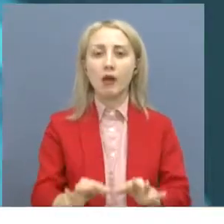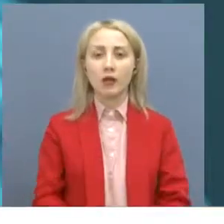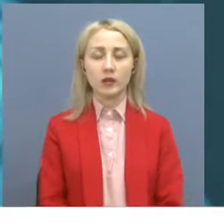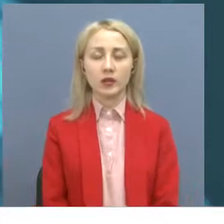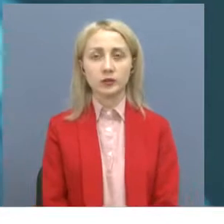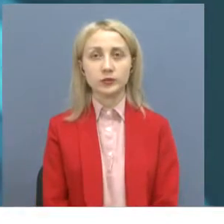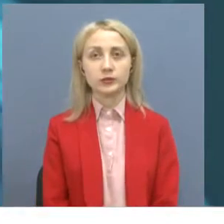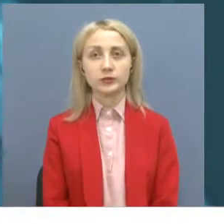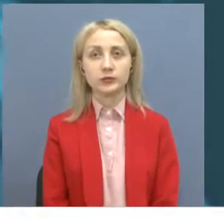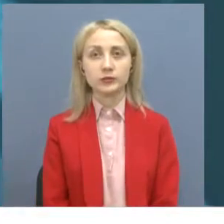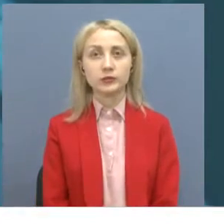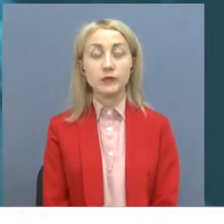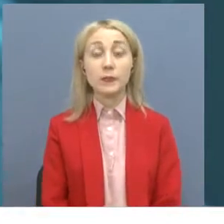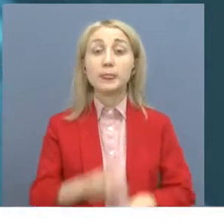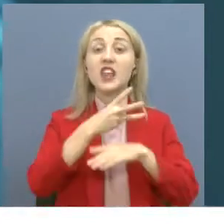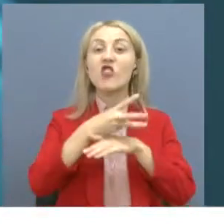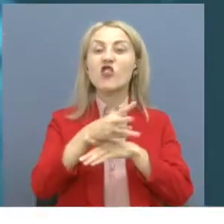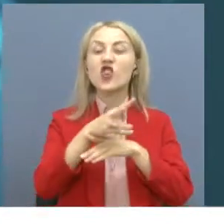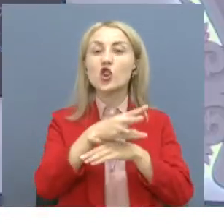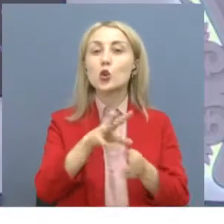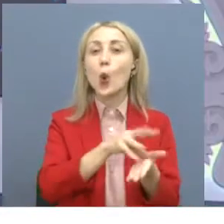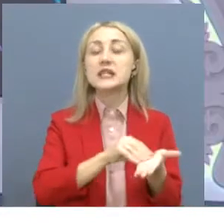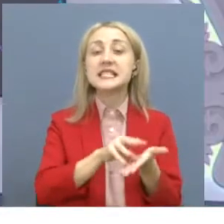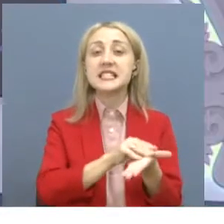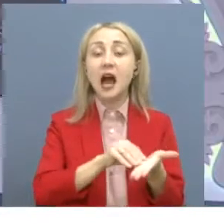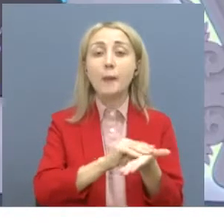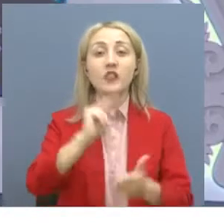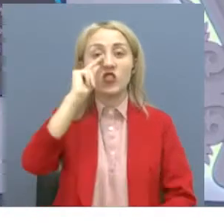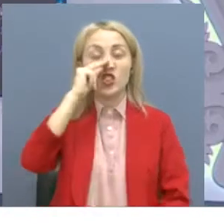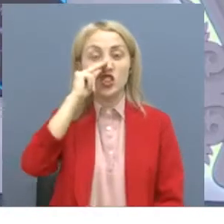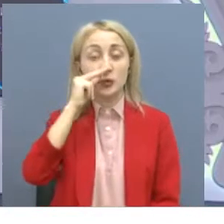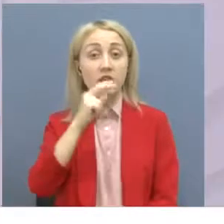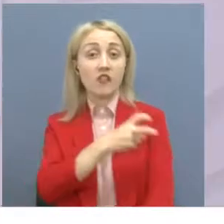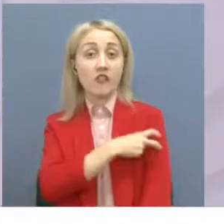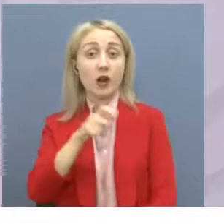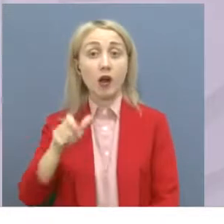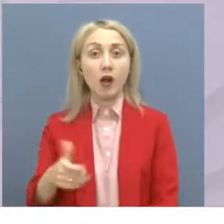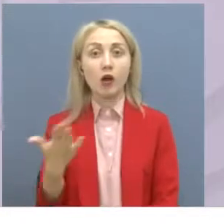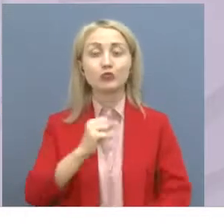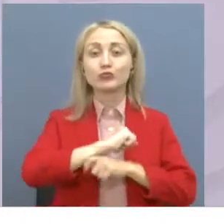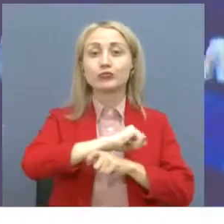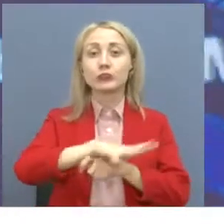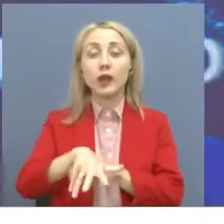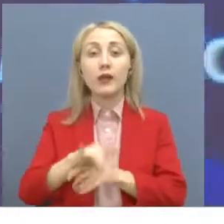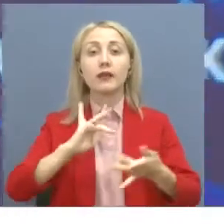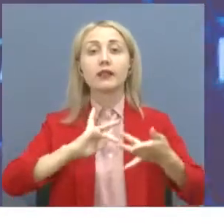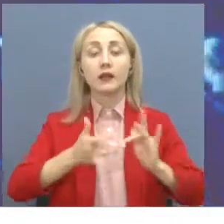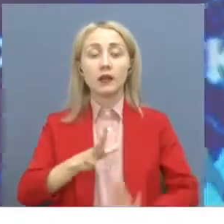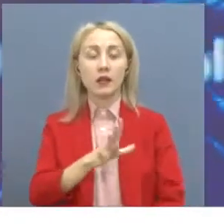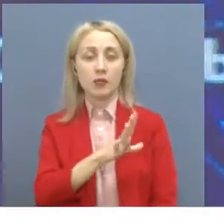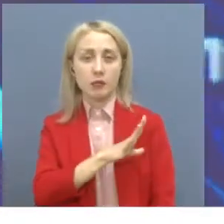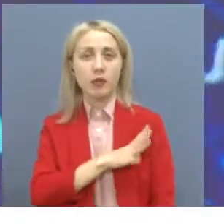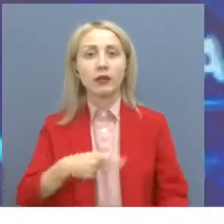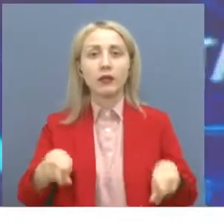Әлеуметтік желіде қызу талқыланған шымкенттік дәрігердің жанайқайынан министр де құлағдар. Бүгін өзімен телефон арқылы тілдесіп мән-жайды анықтаған. Мы сегодня